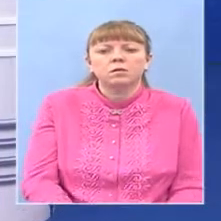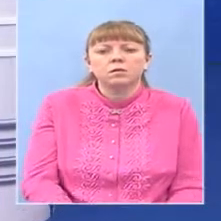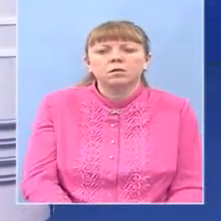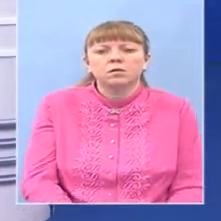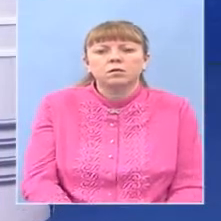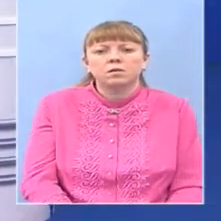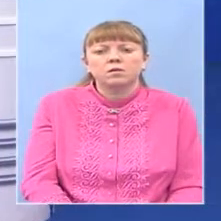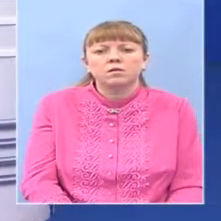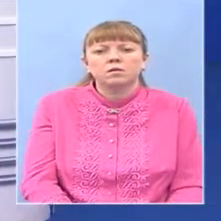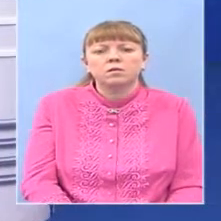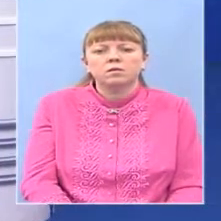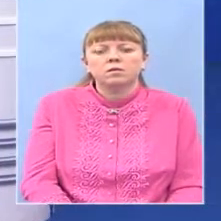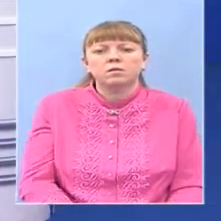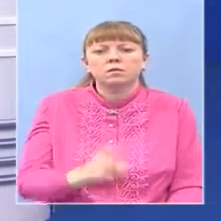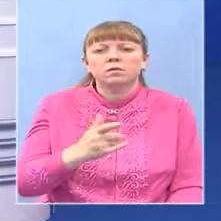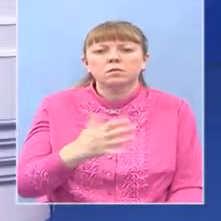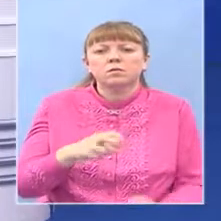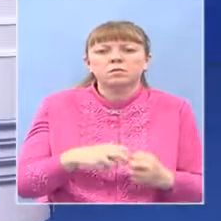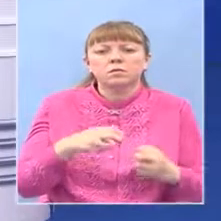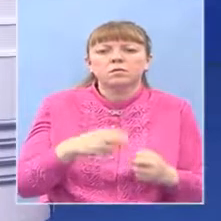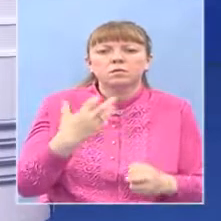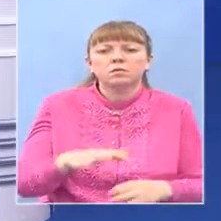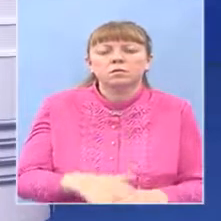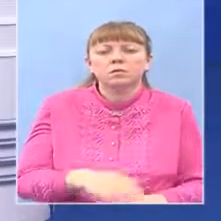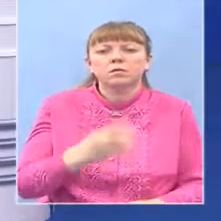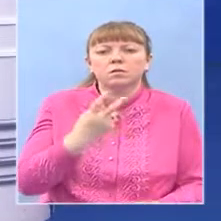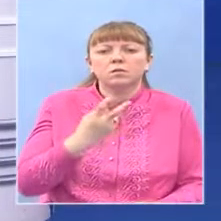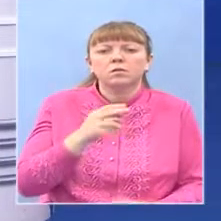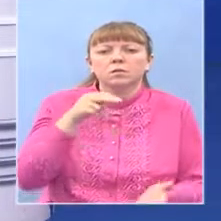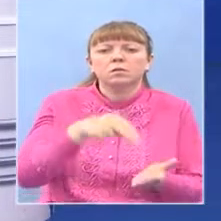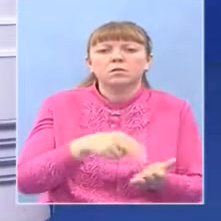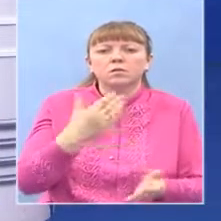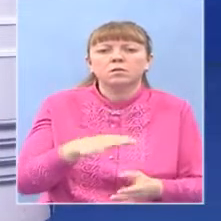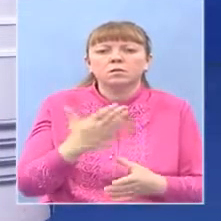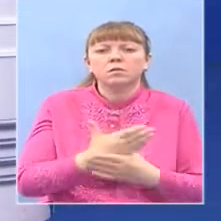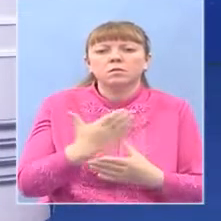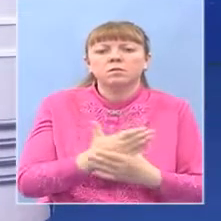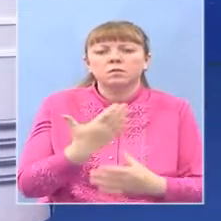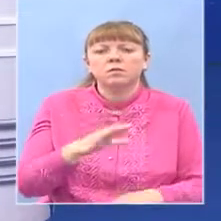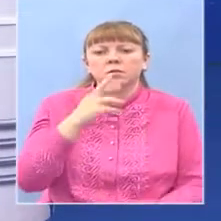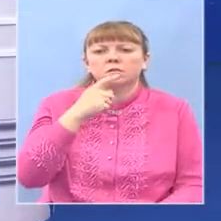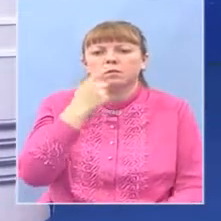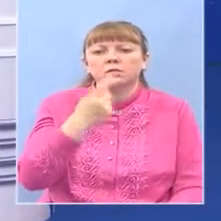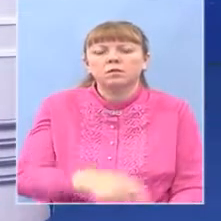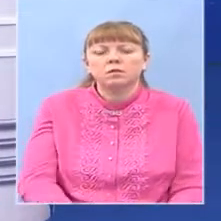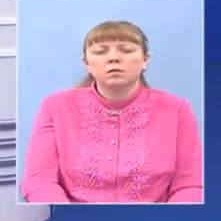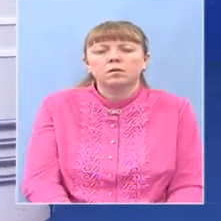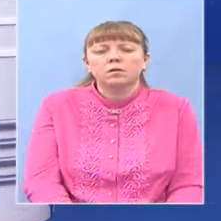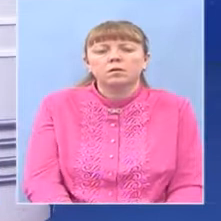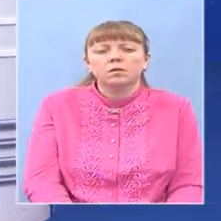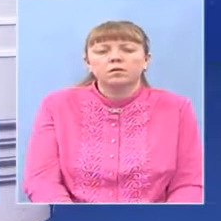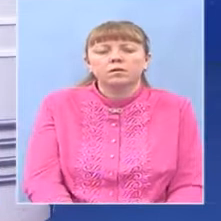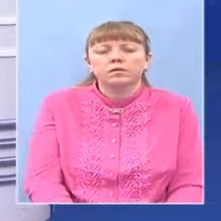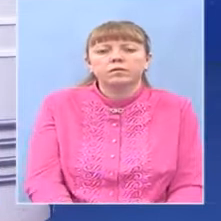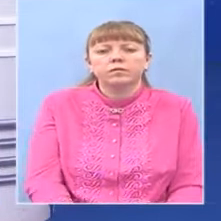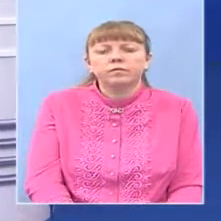решить какие-то там частичную проблему, возможно, там, да. Второе мы ставили, например, помочь неправительственным организациям